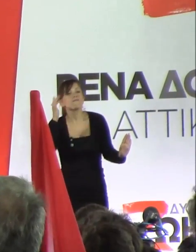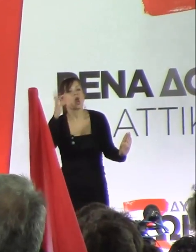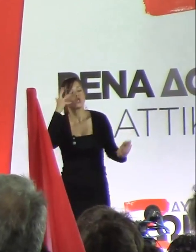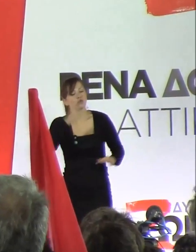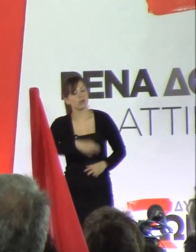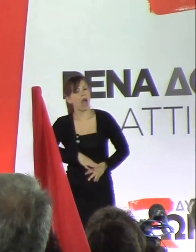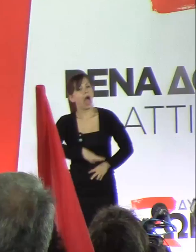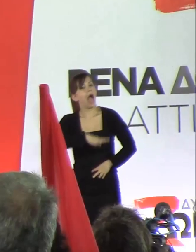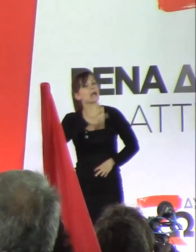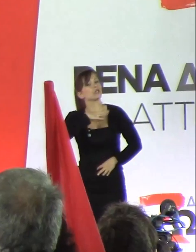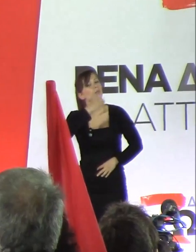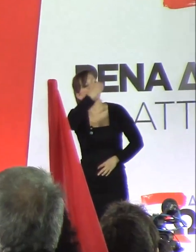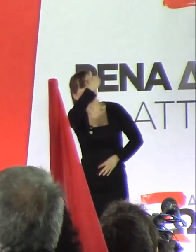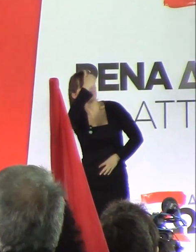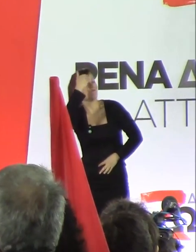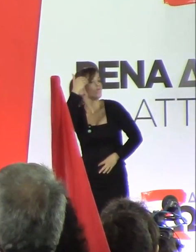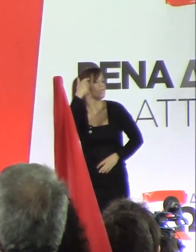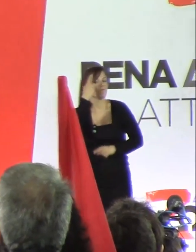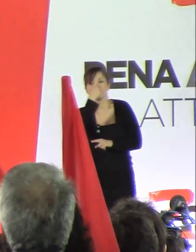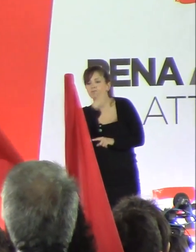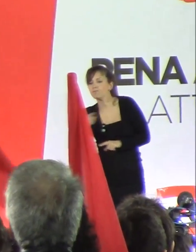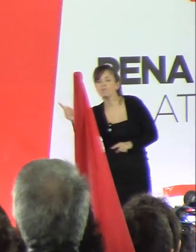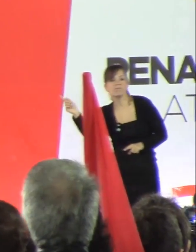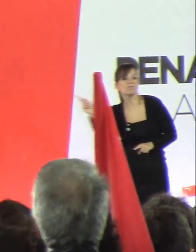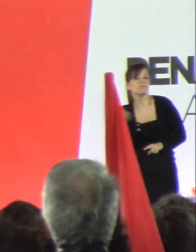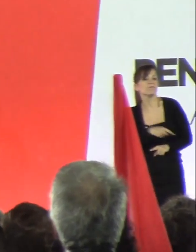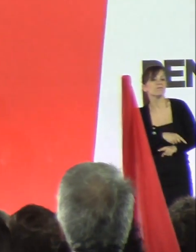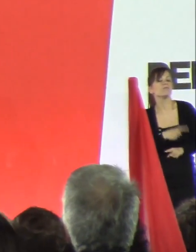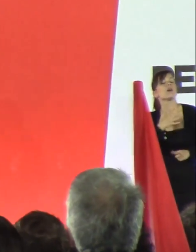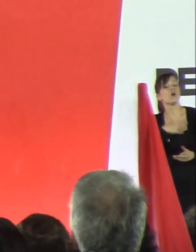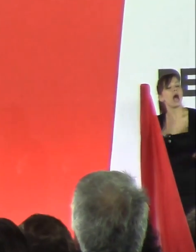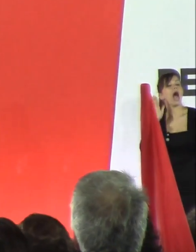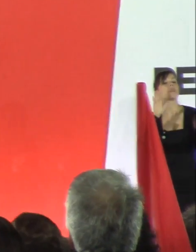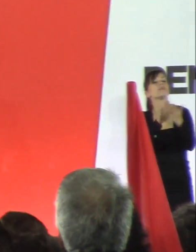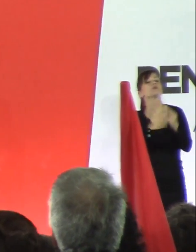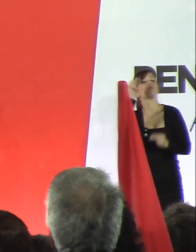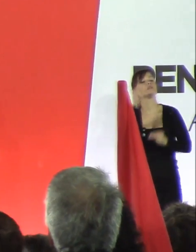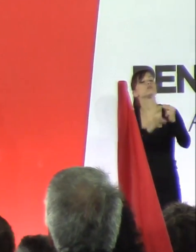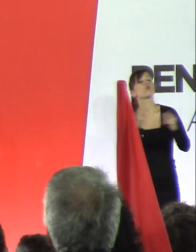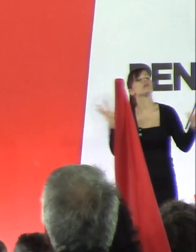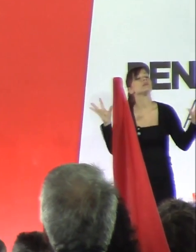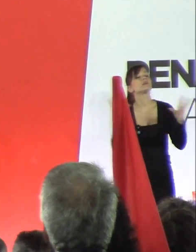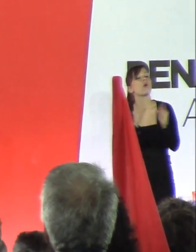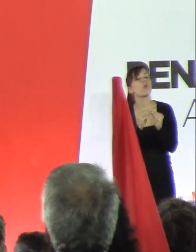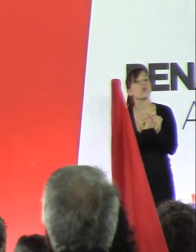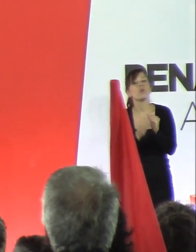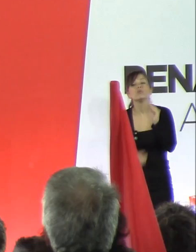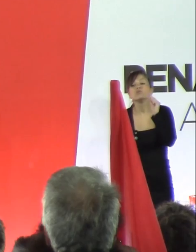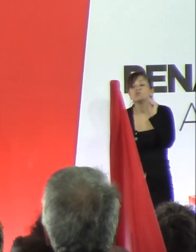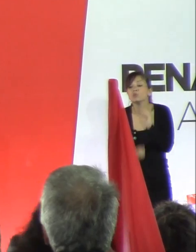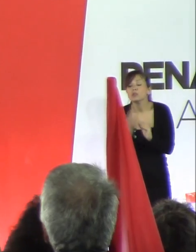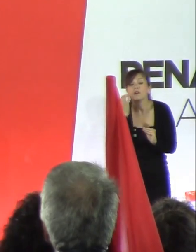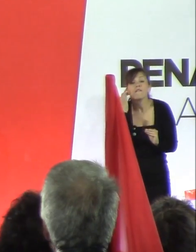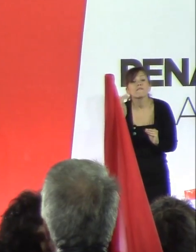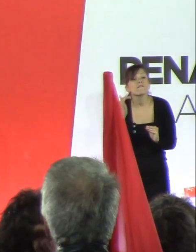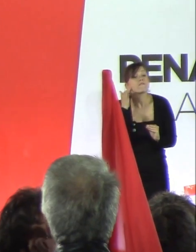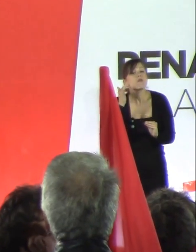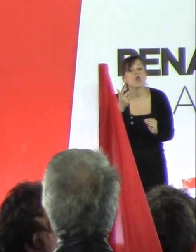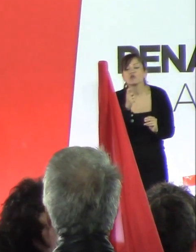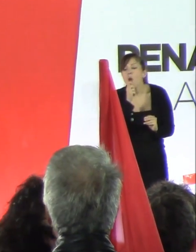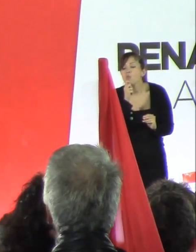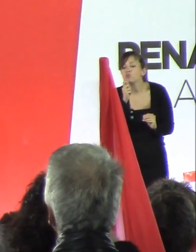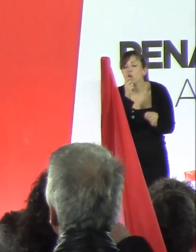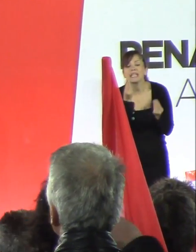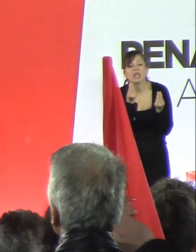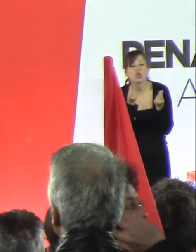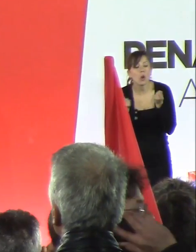ήθος, ένα άλλο πλαίσιο για την αντιμετώπιση των προβλημάτων, ένα άλλο ύφος άσκησης πολιτικής